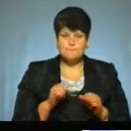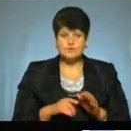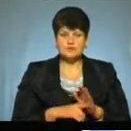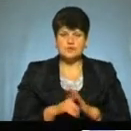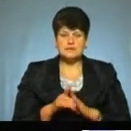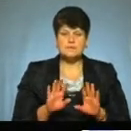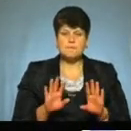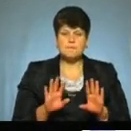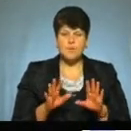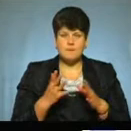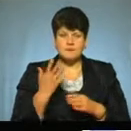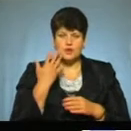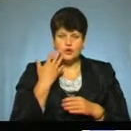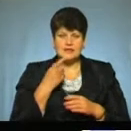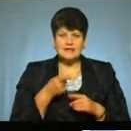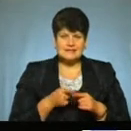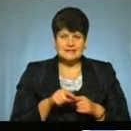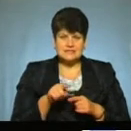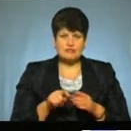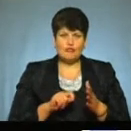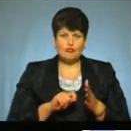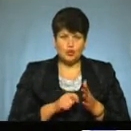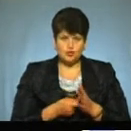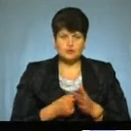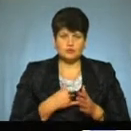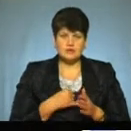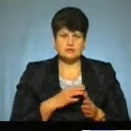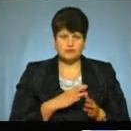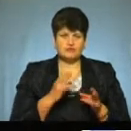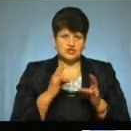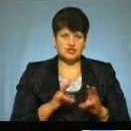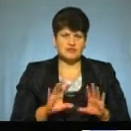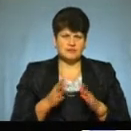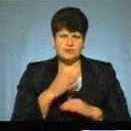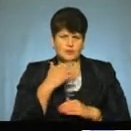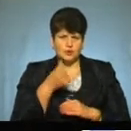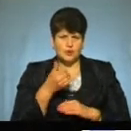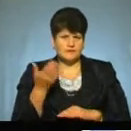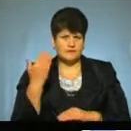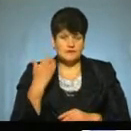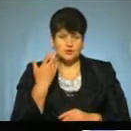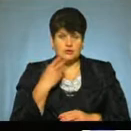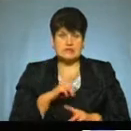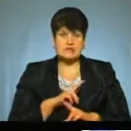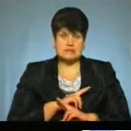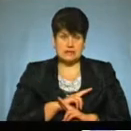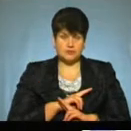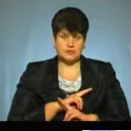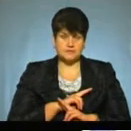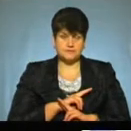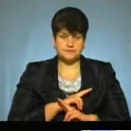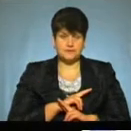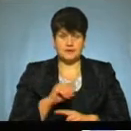наступити момент, коли ці включені, до речі, у нас був нещасний випадок десь багато років назад, коли загинула,